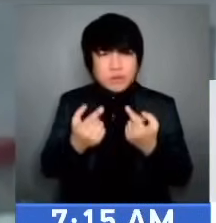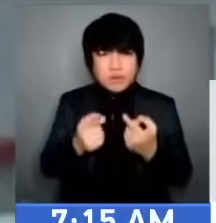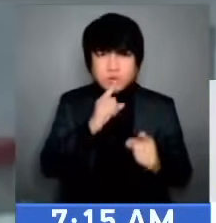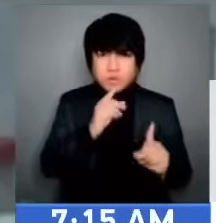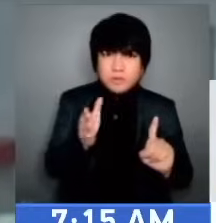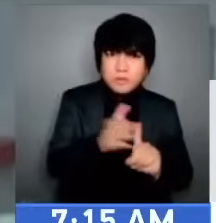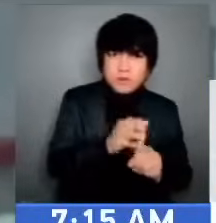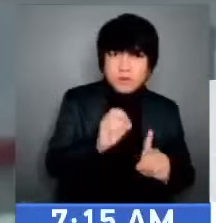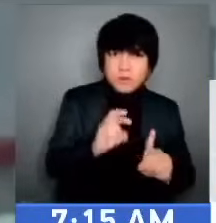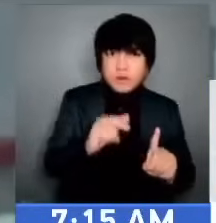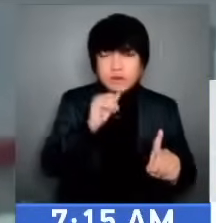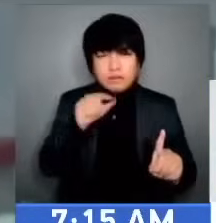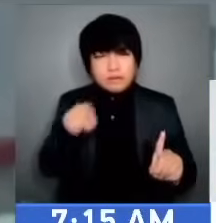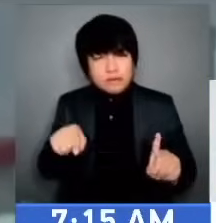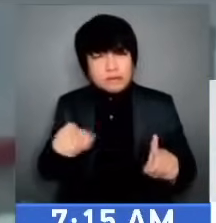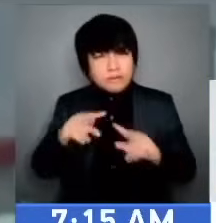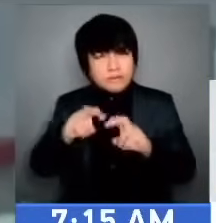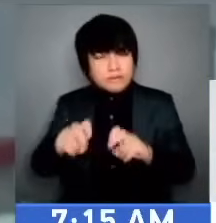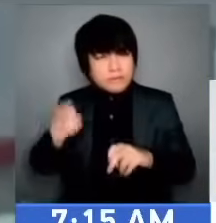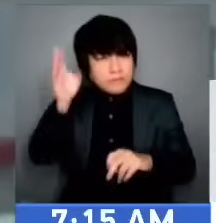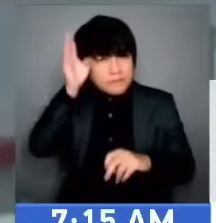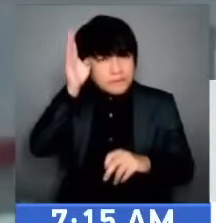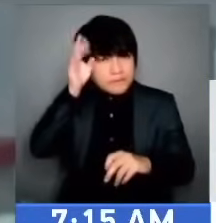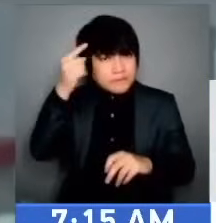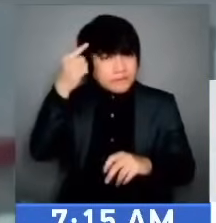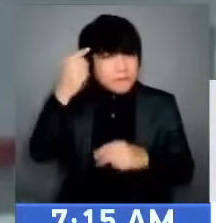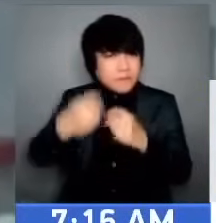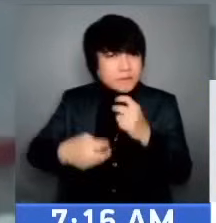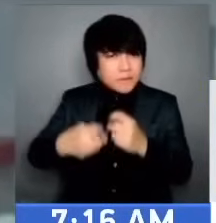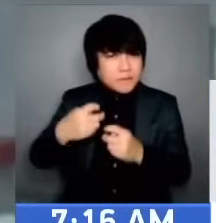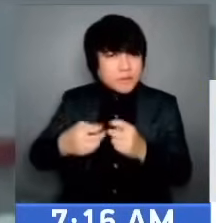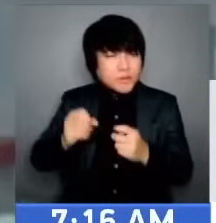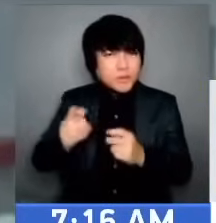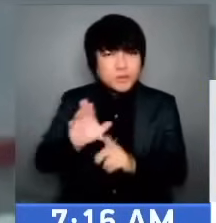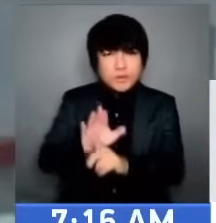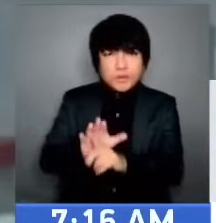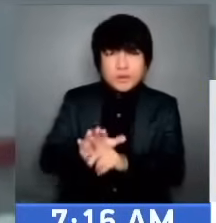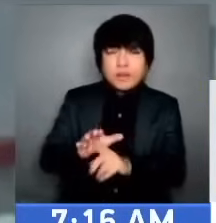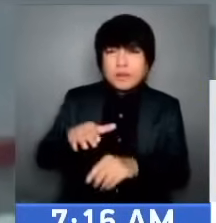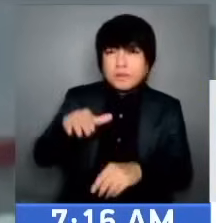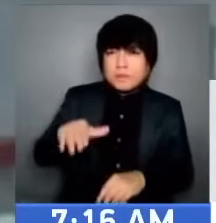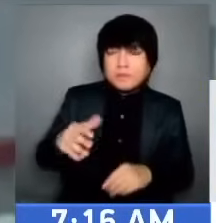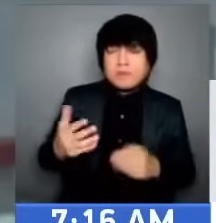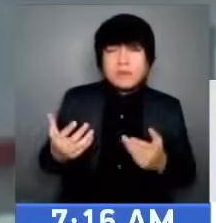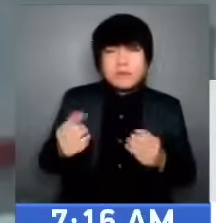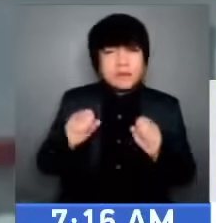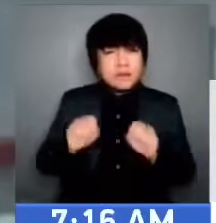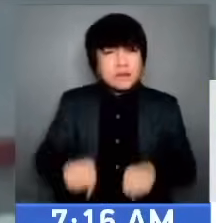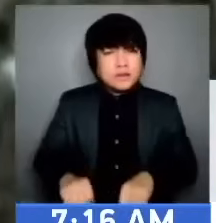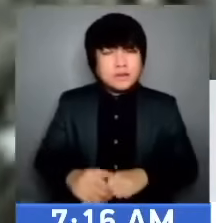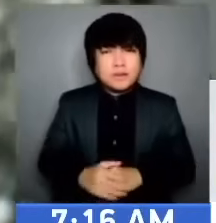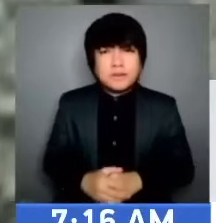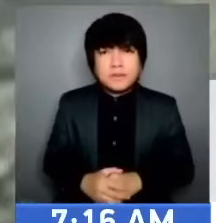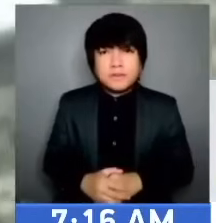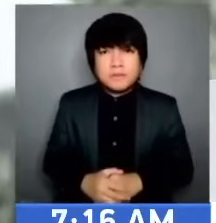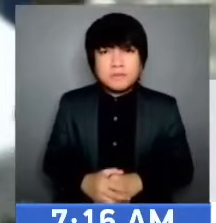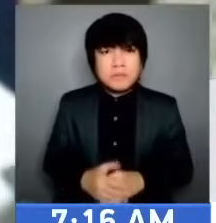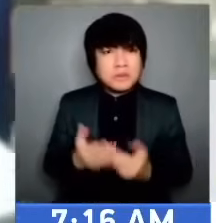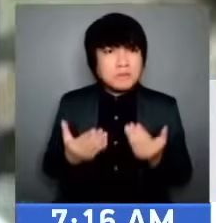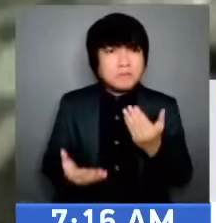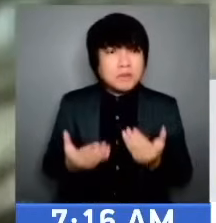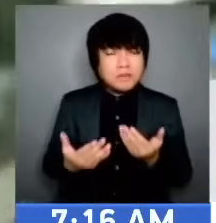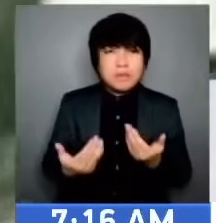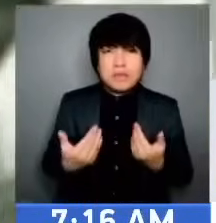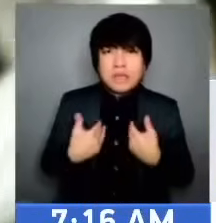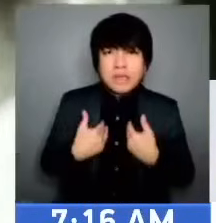brain and the covering? And that can be from bacteria.